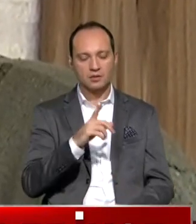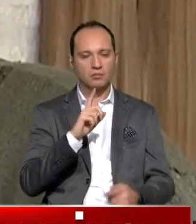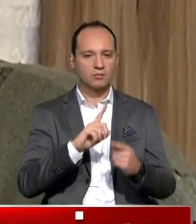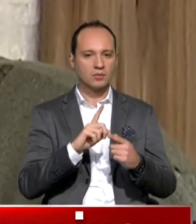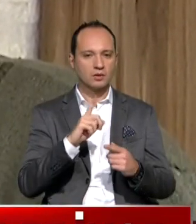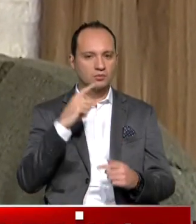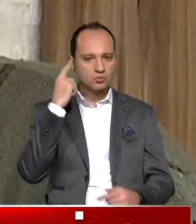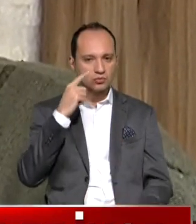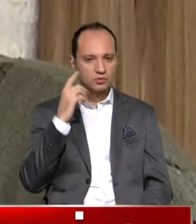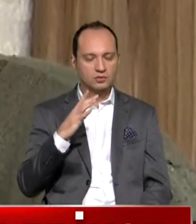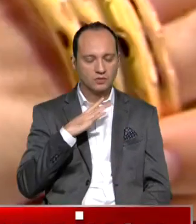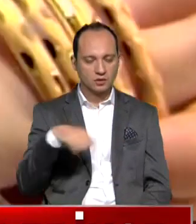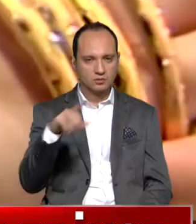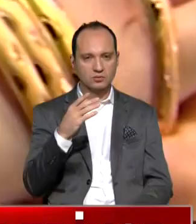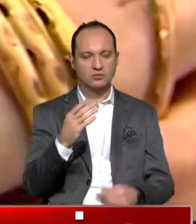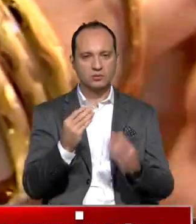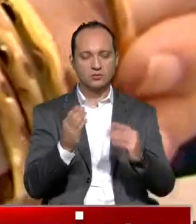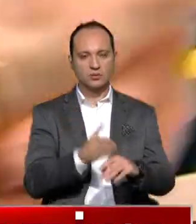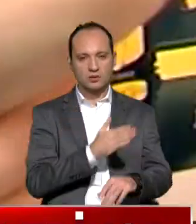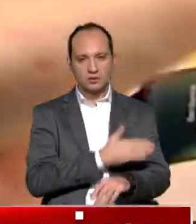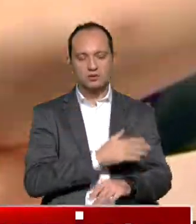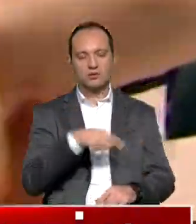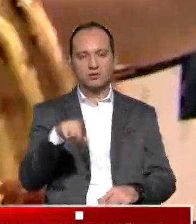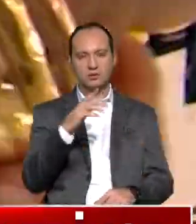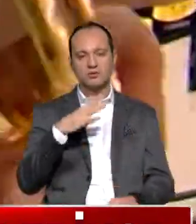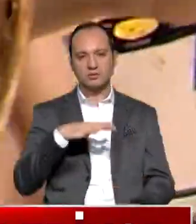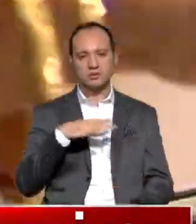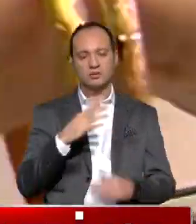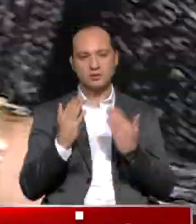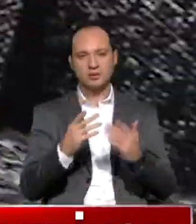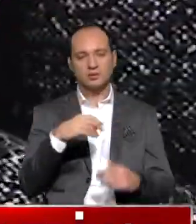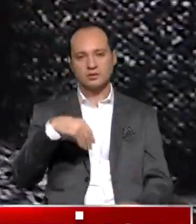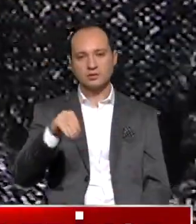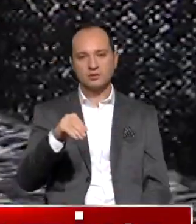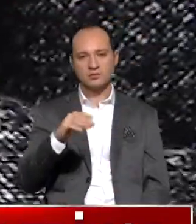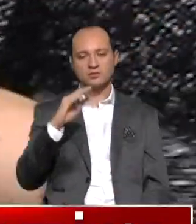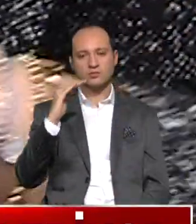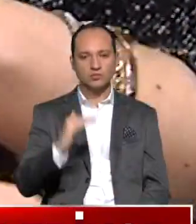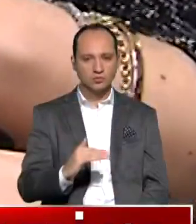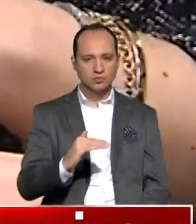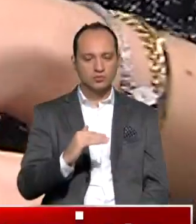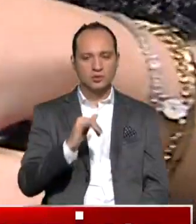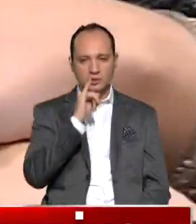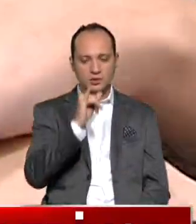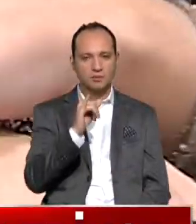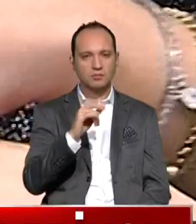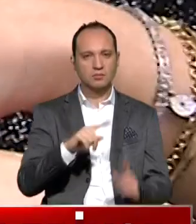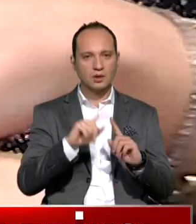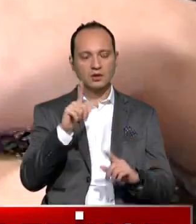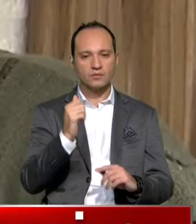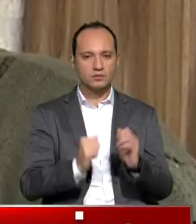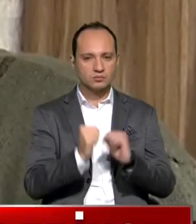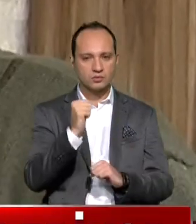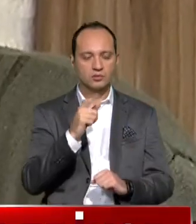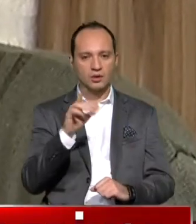politikası daha çok yurttaşlarımız tercih ediyorlar herhalde. Satışlarımız düştü. Çünkü gram TL fiyatı yükseldiği için.